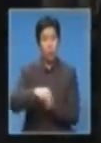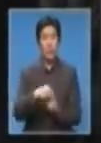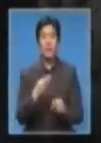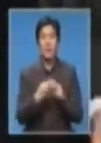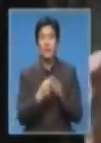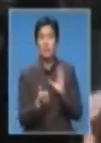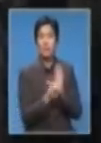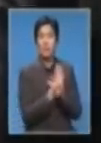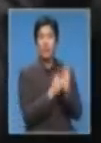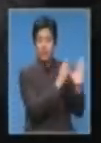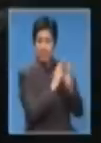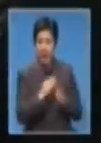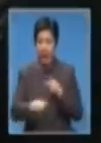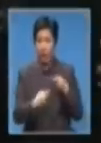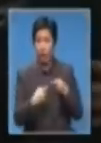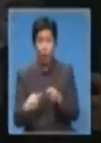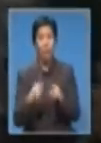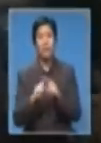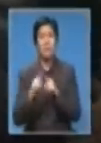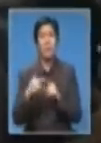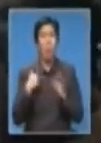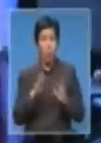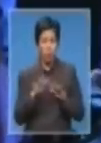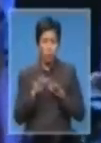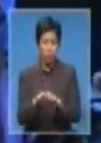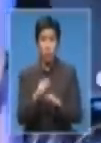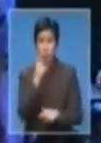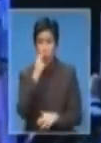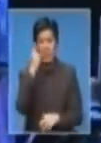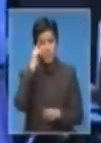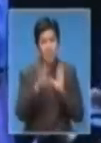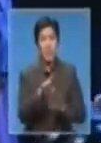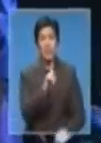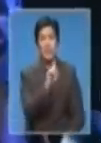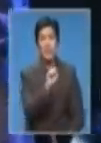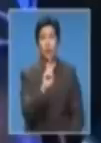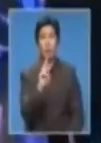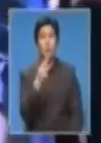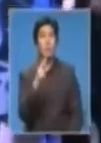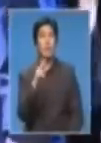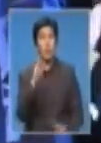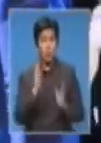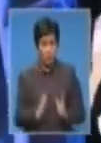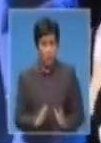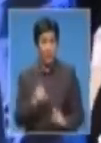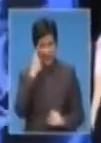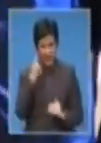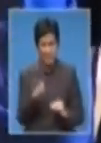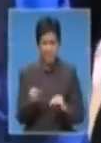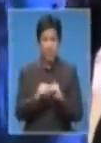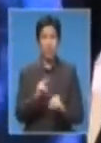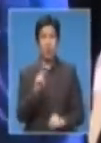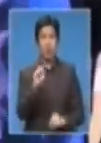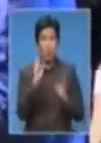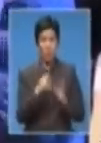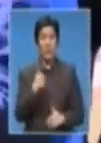ส์การจัดงานครั้งนี้นะครับคาดว่าจะมีผู้เข้าชมงานประมาณ 112,000 รายนะครับถ้าผมพูดวันนี้น่าจะเป็น 200,000 แล้วนะไป